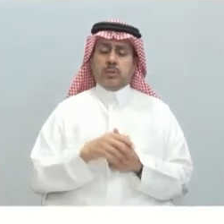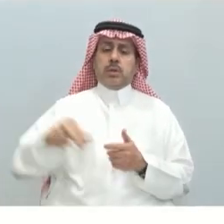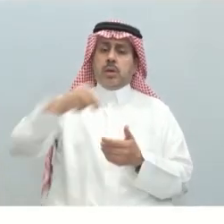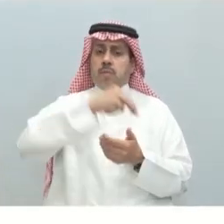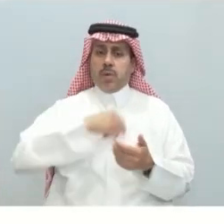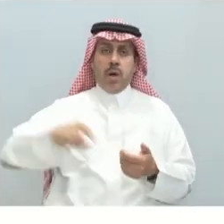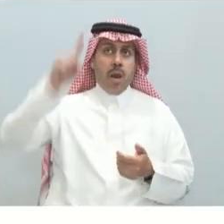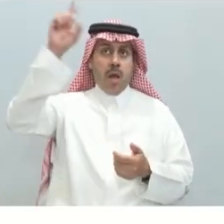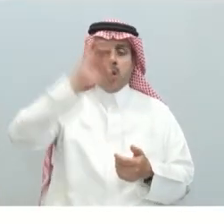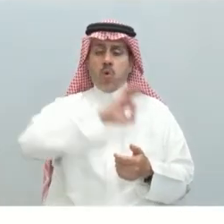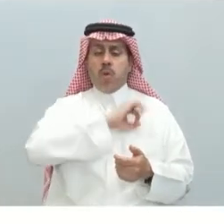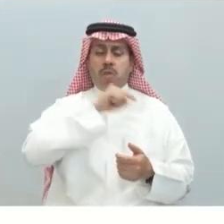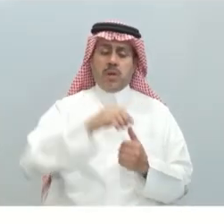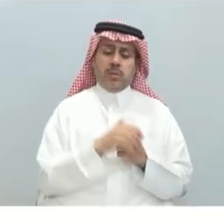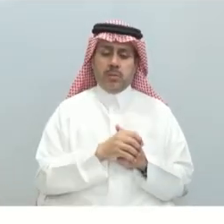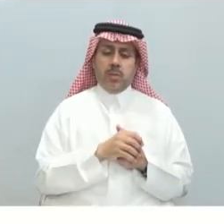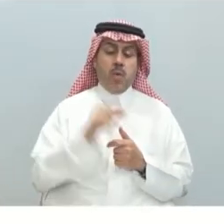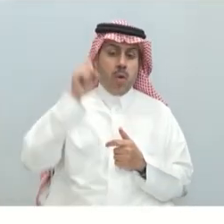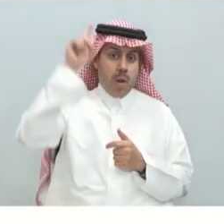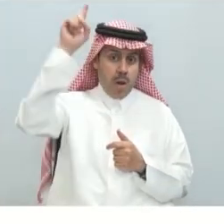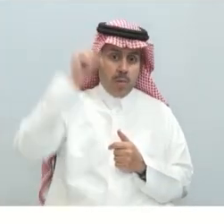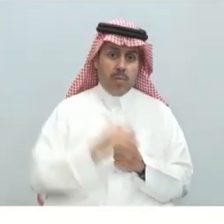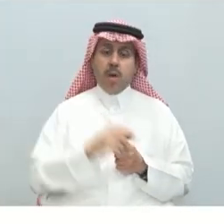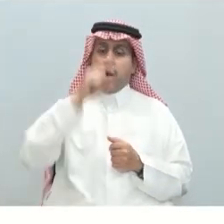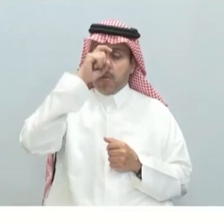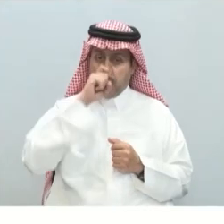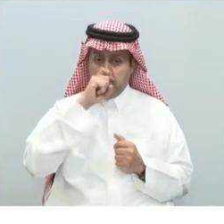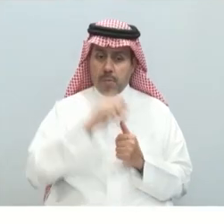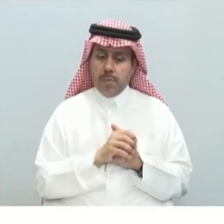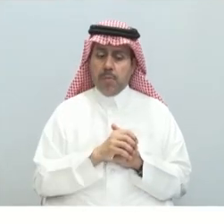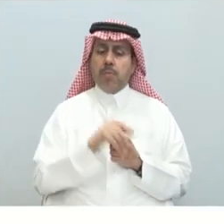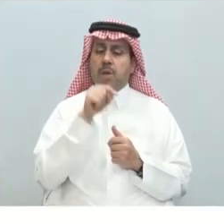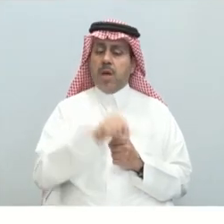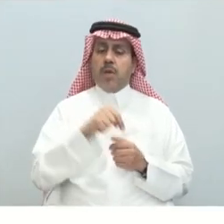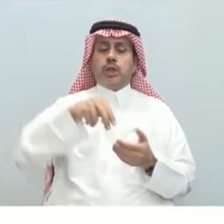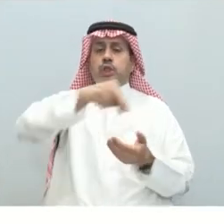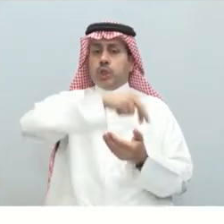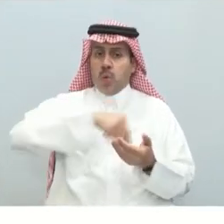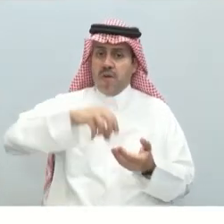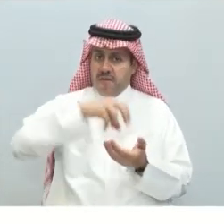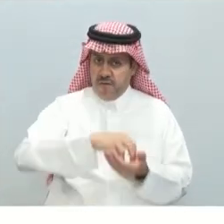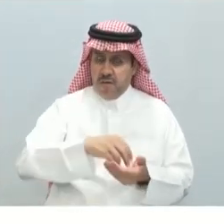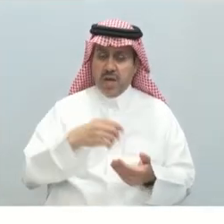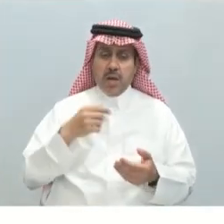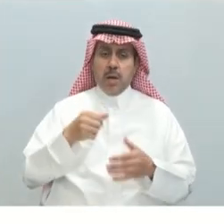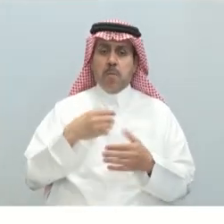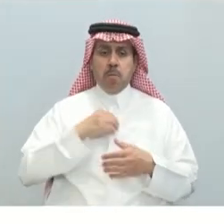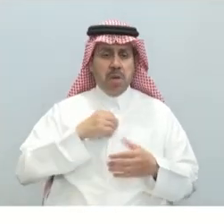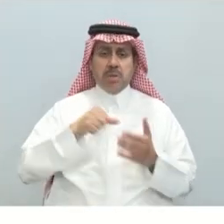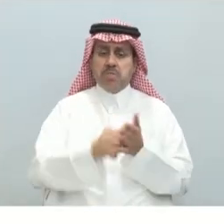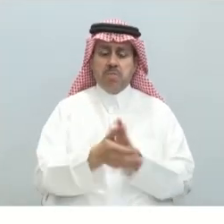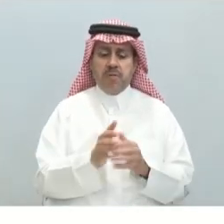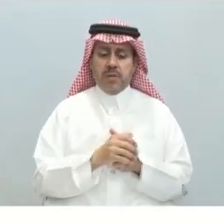الله يحب ذلك وان الله تعالى امرهم بذلك فانزل الله قوله واذا فعلوا